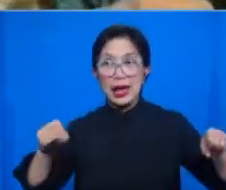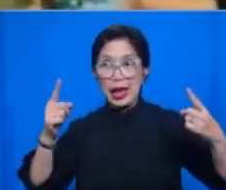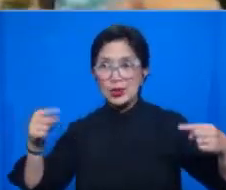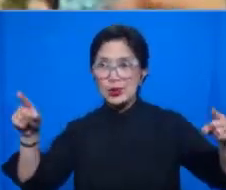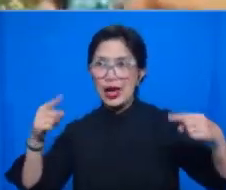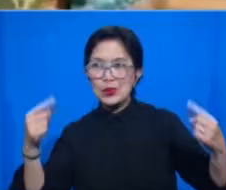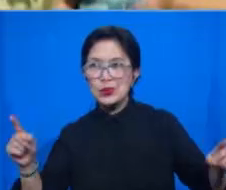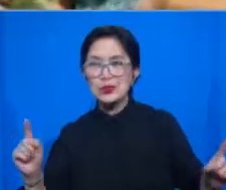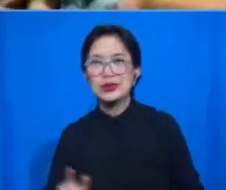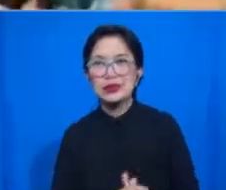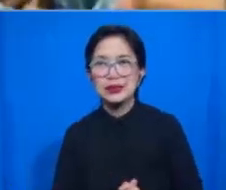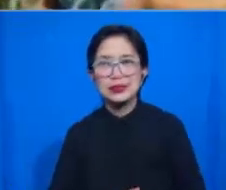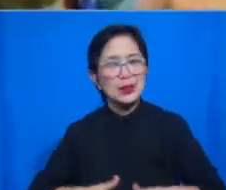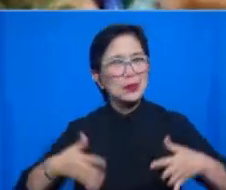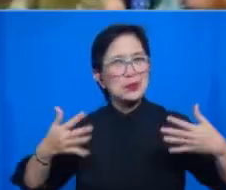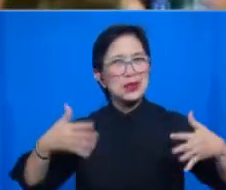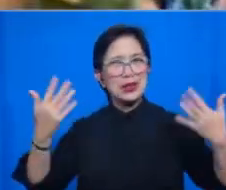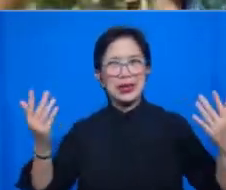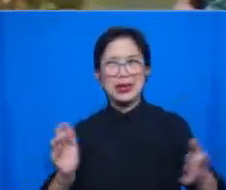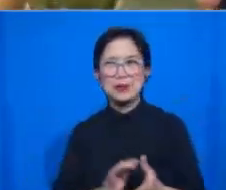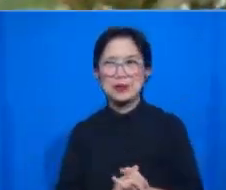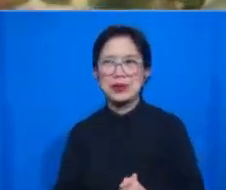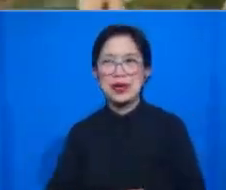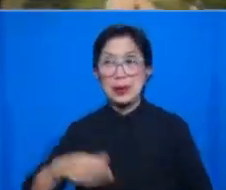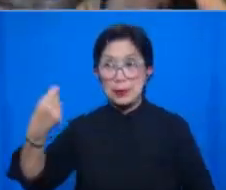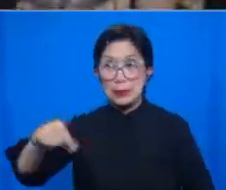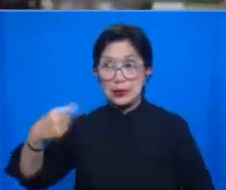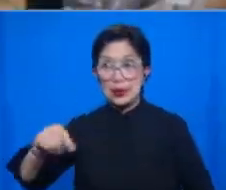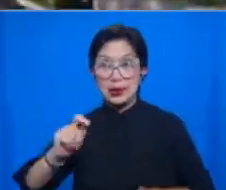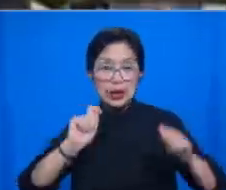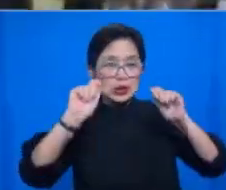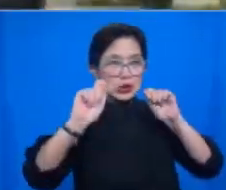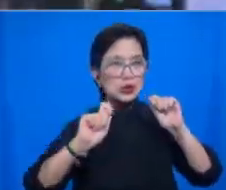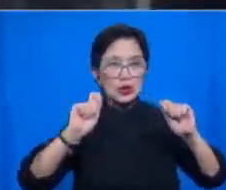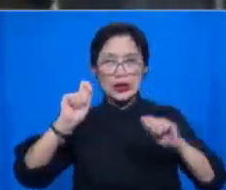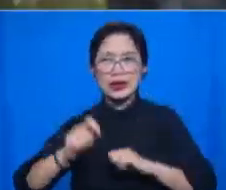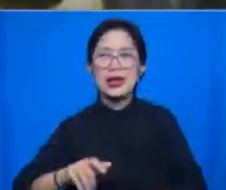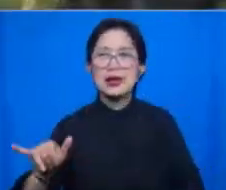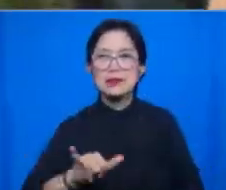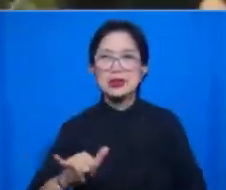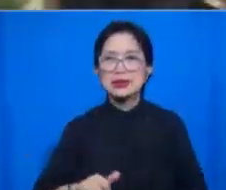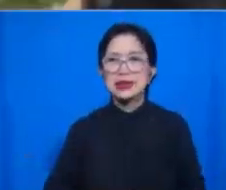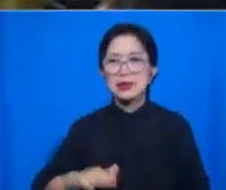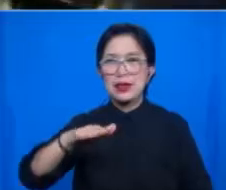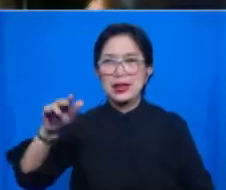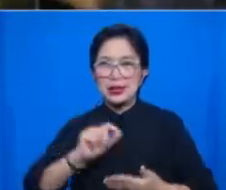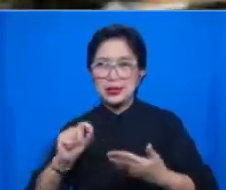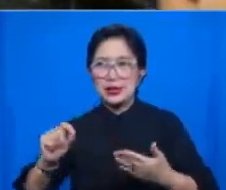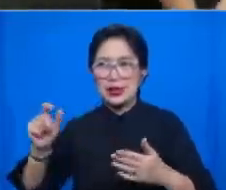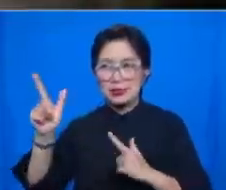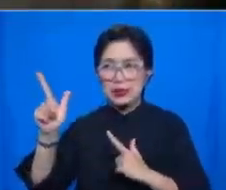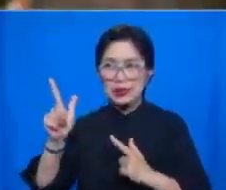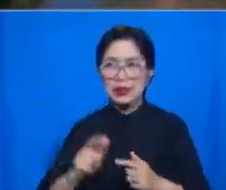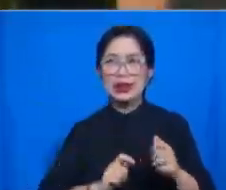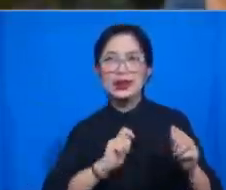Suasana acara makan malam semakin meriah setelah sejumlah anggota Kabinet Merah Putih joget bersama Taruna Akademi Militer. Para anggota kabinet yang ikut